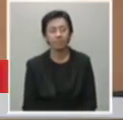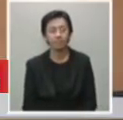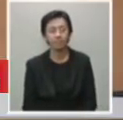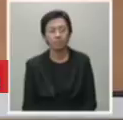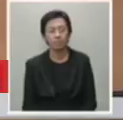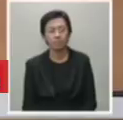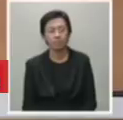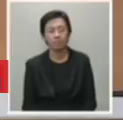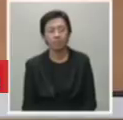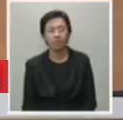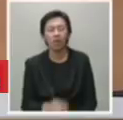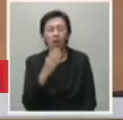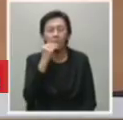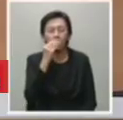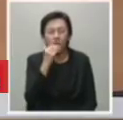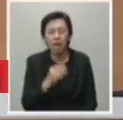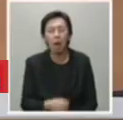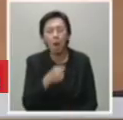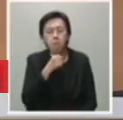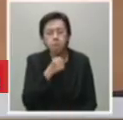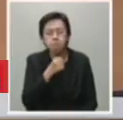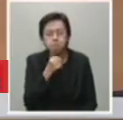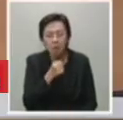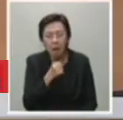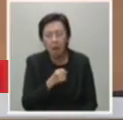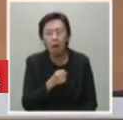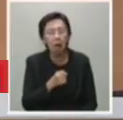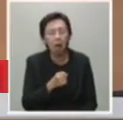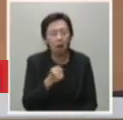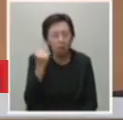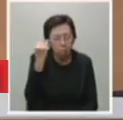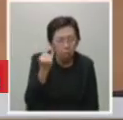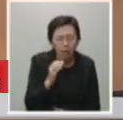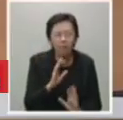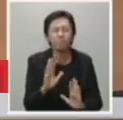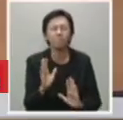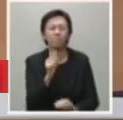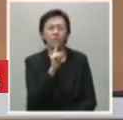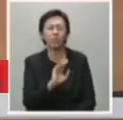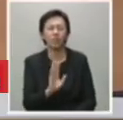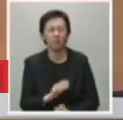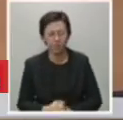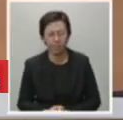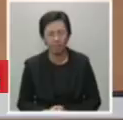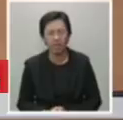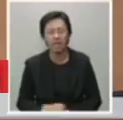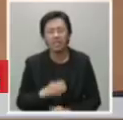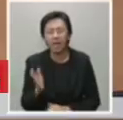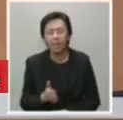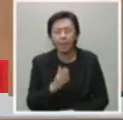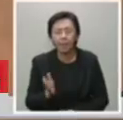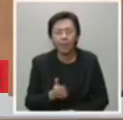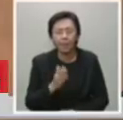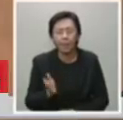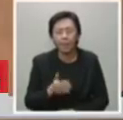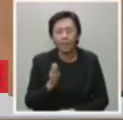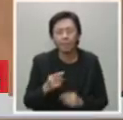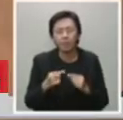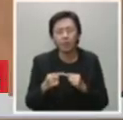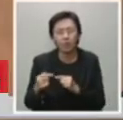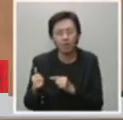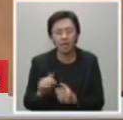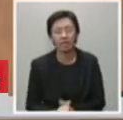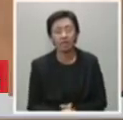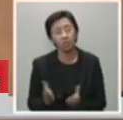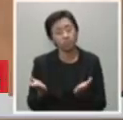ข้อความบางข้อความที่มันเสียดสีอะไรก็ไม่อยากให้พูดนะครับมันจะได้ราบรื่นนะครับ ท่านประธานครับถือว่าเ